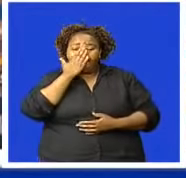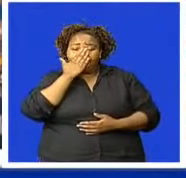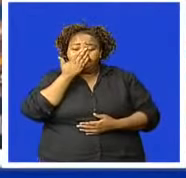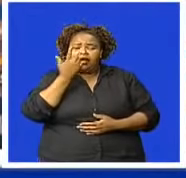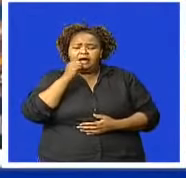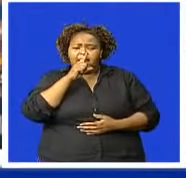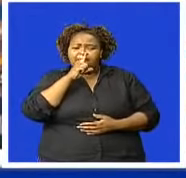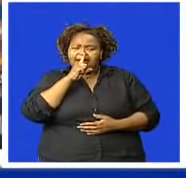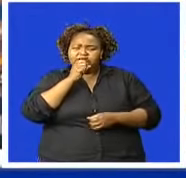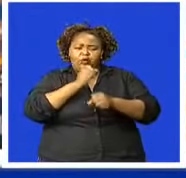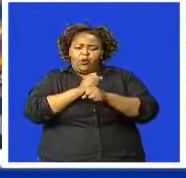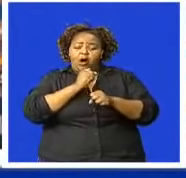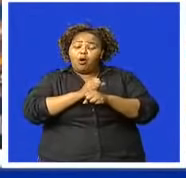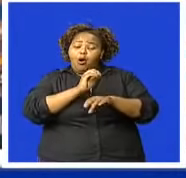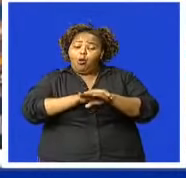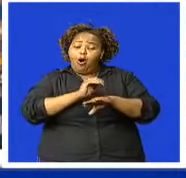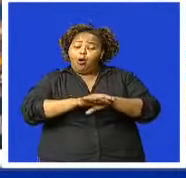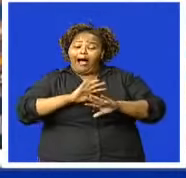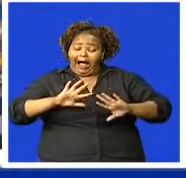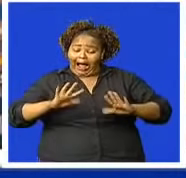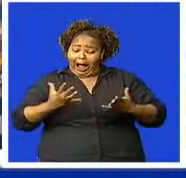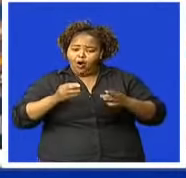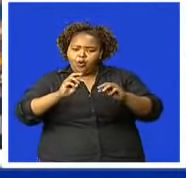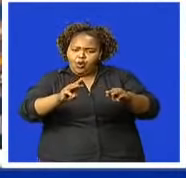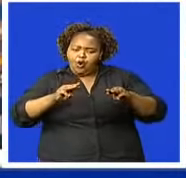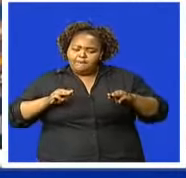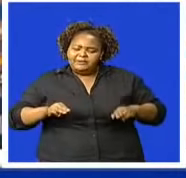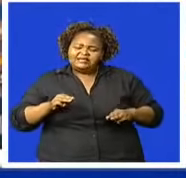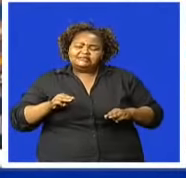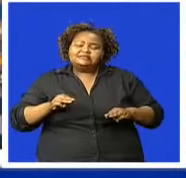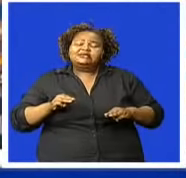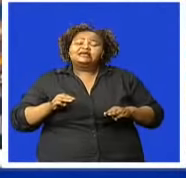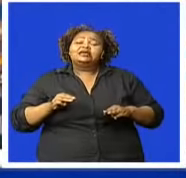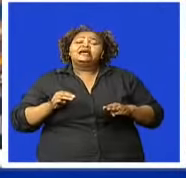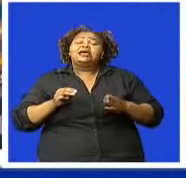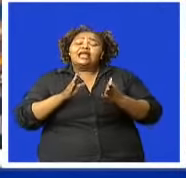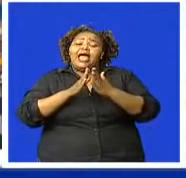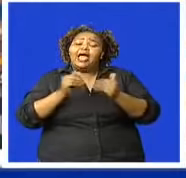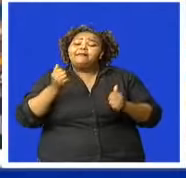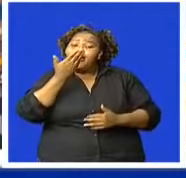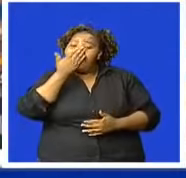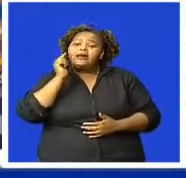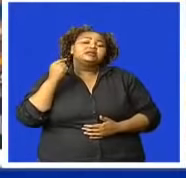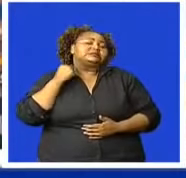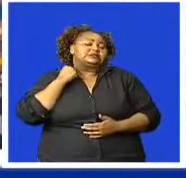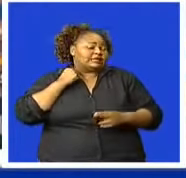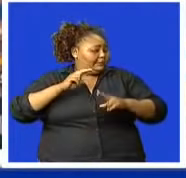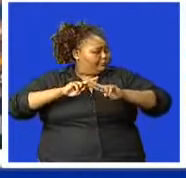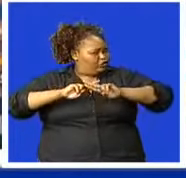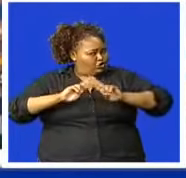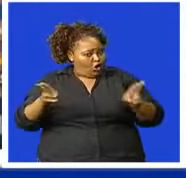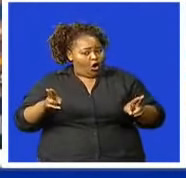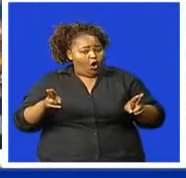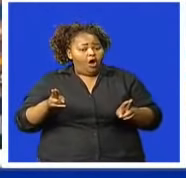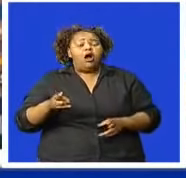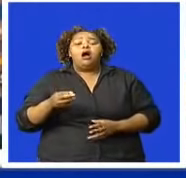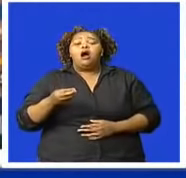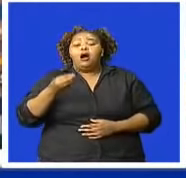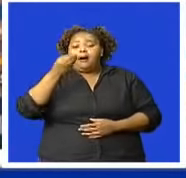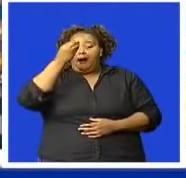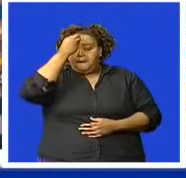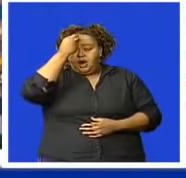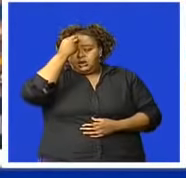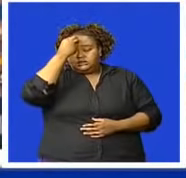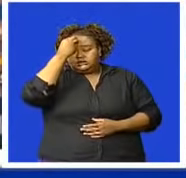kude tisebenze kahle kumele indzawo lapho kwendeke khona bucala ingaphatanyiswa. Umchumanisi wesive nemaphoyisa